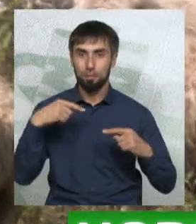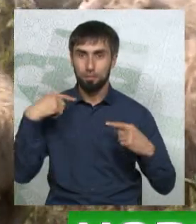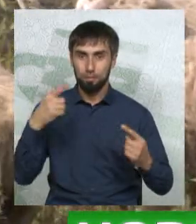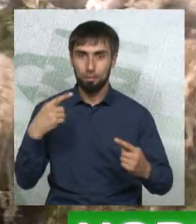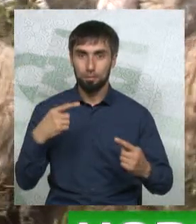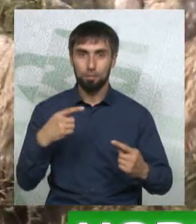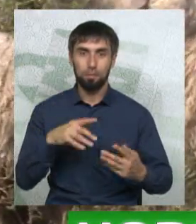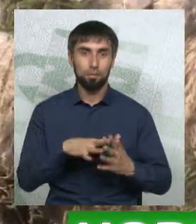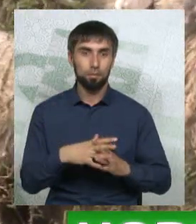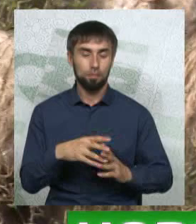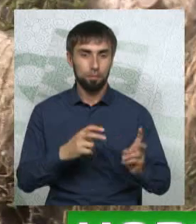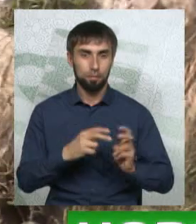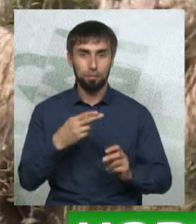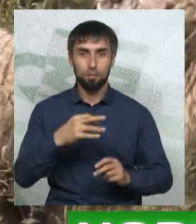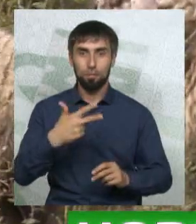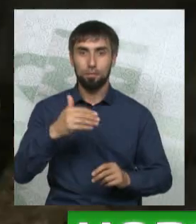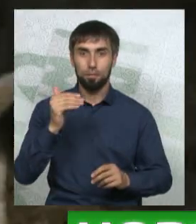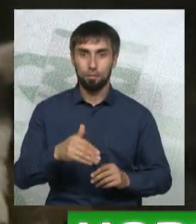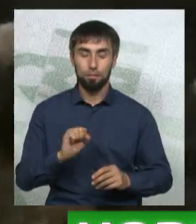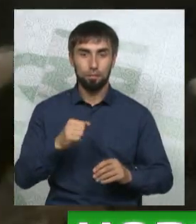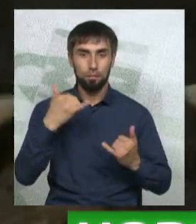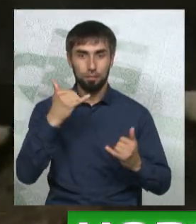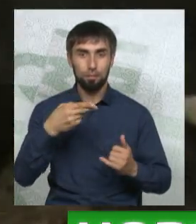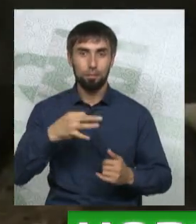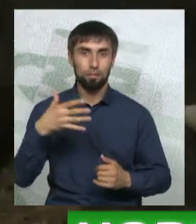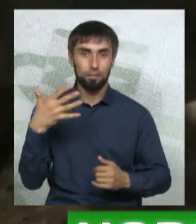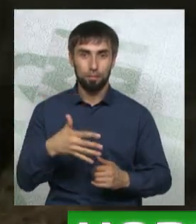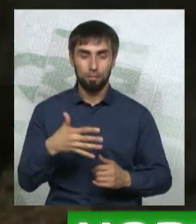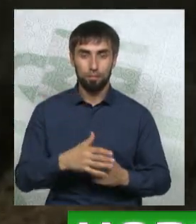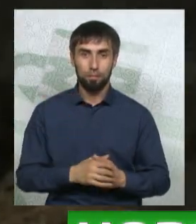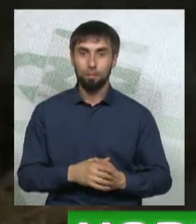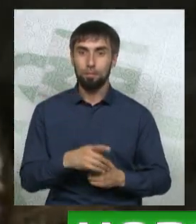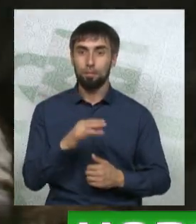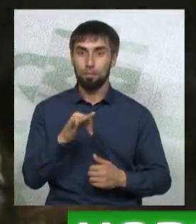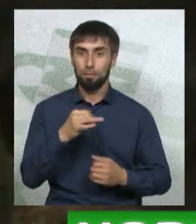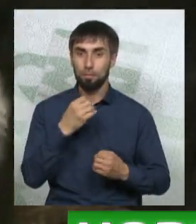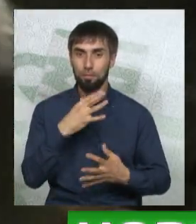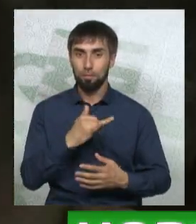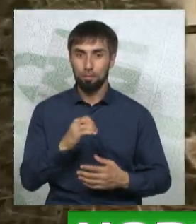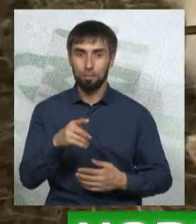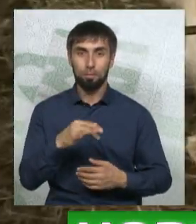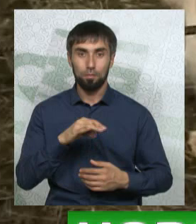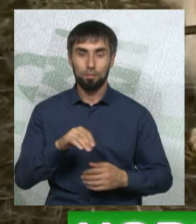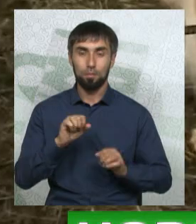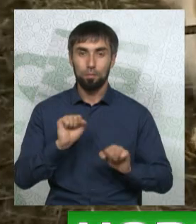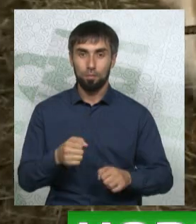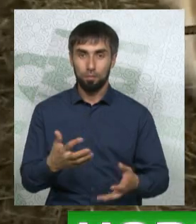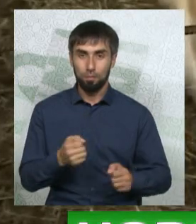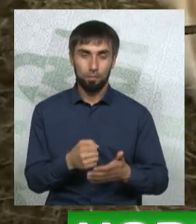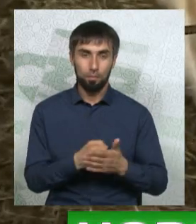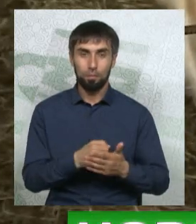мелкорогатого скота в сельхозпредприятиях до 30 тысяч, а КРС до 5 тысяч голов. При хороших условиях этого результата